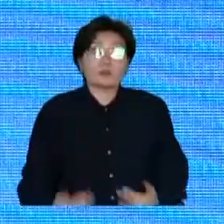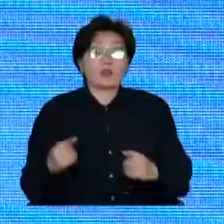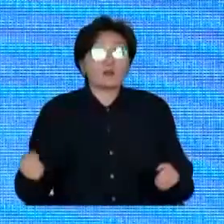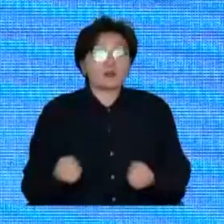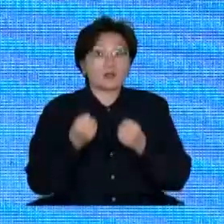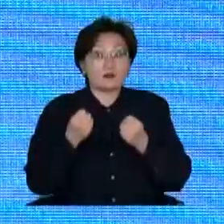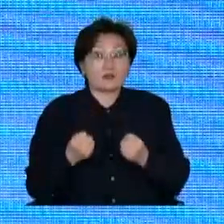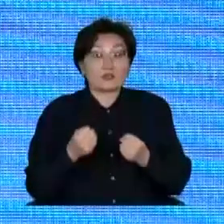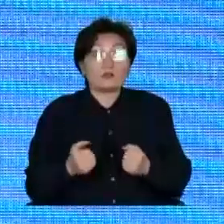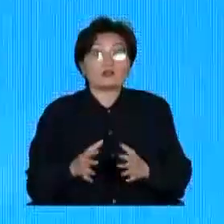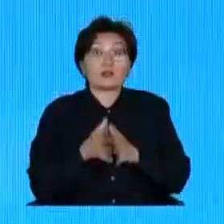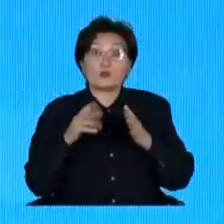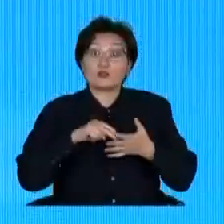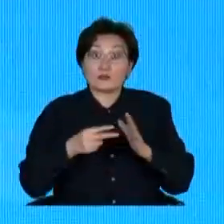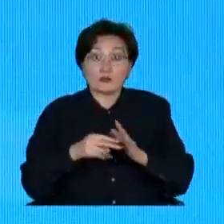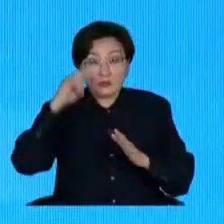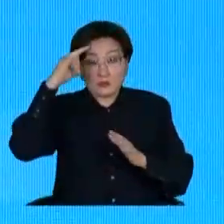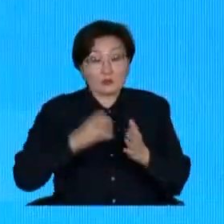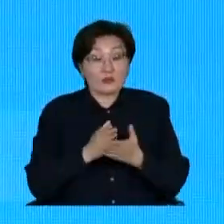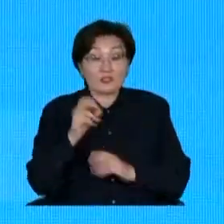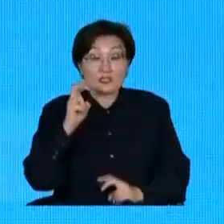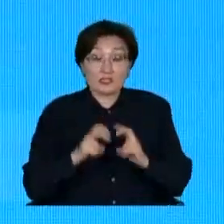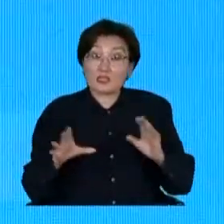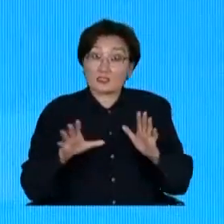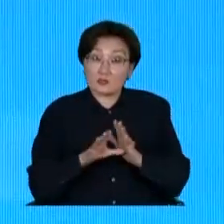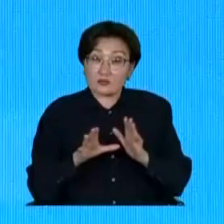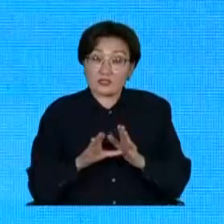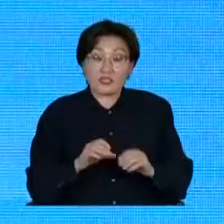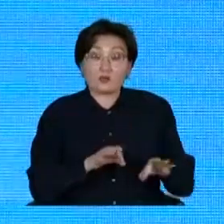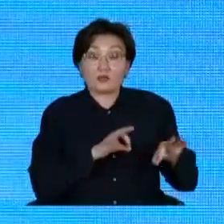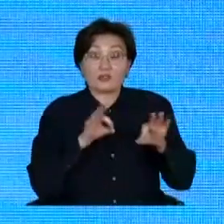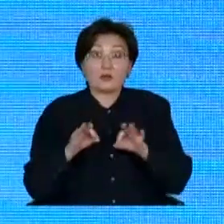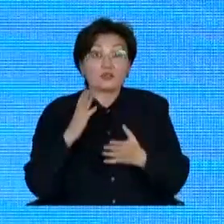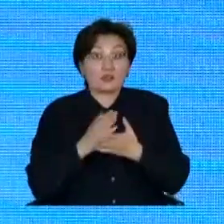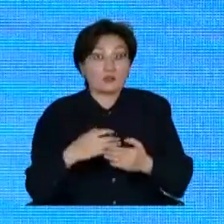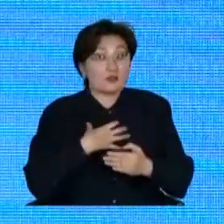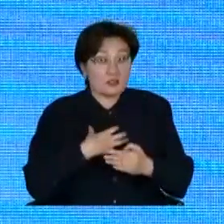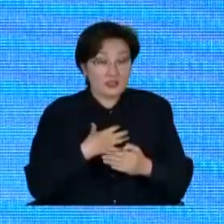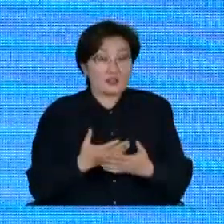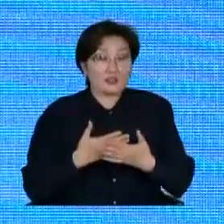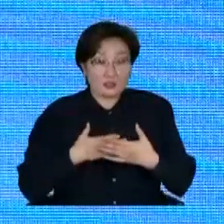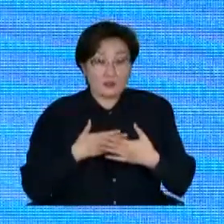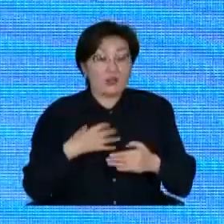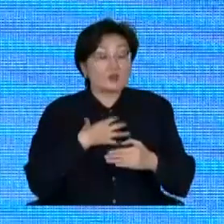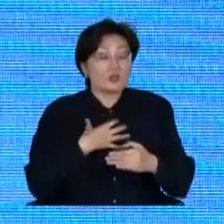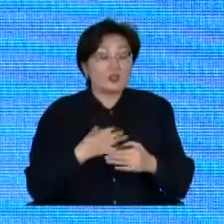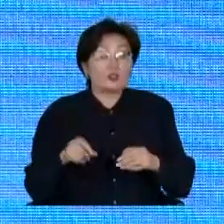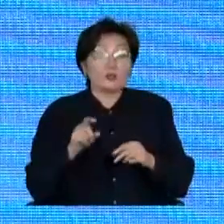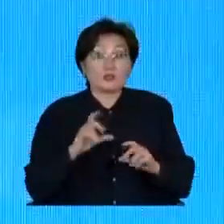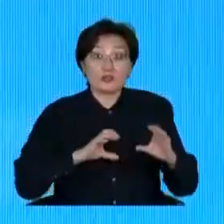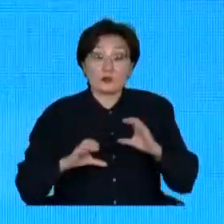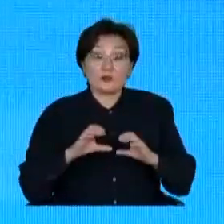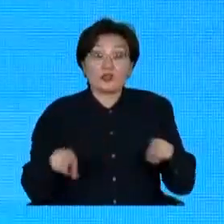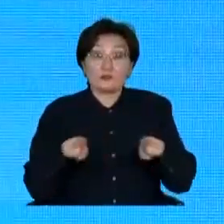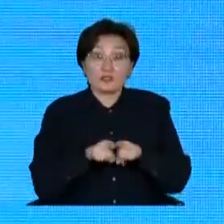Поддержка амбициозных планов Казахстана в сфере производства, энергетики и транспорта является приоритетом для нас. Важно, чтобы институты,